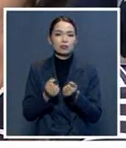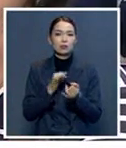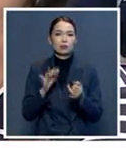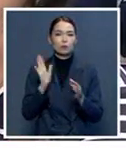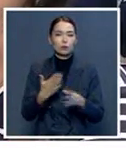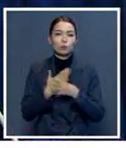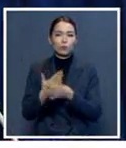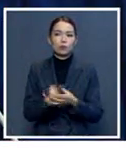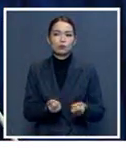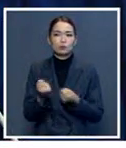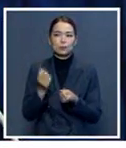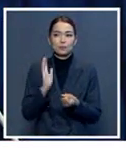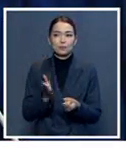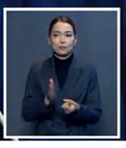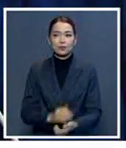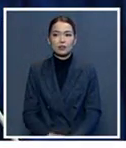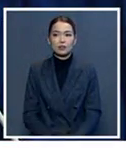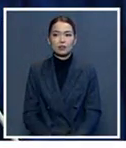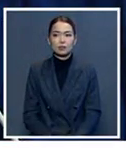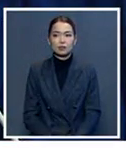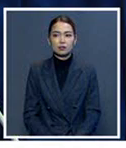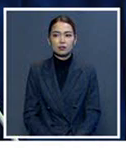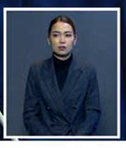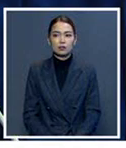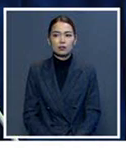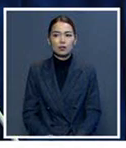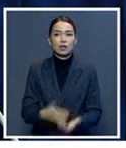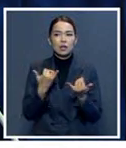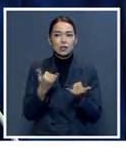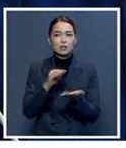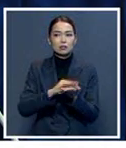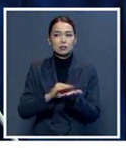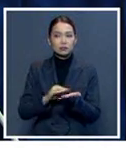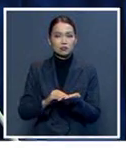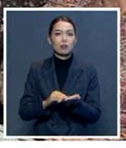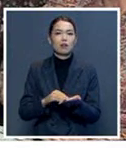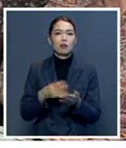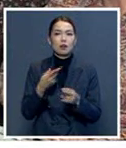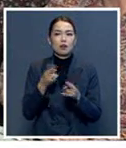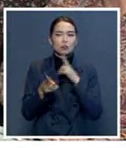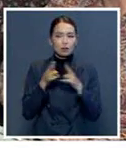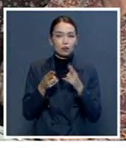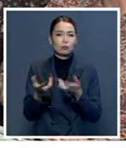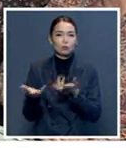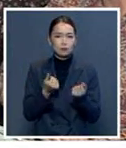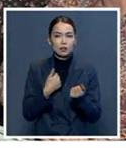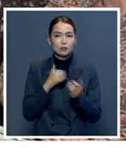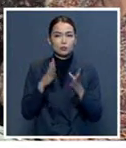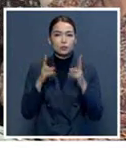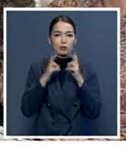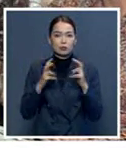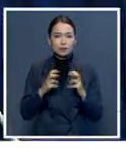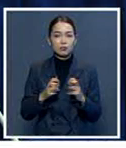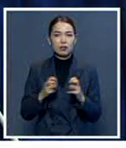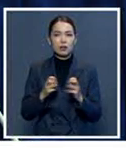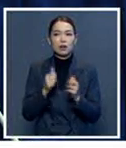қалмайтынын жеткізді. СПК-ға сізді жаздырады да, ары қарай мен өзім бақылауым алам. Басқарманың басшысы отыр. Қандай